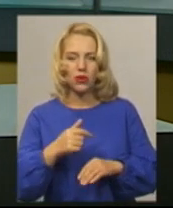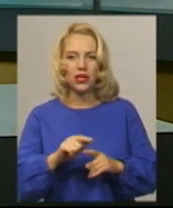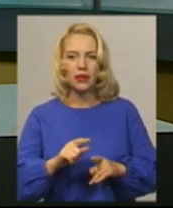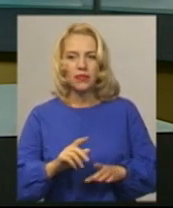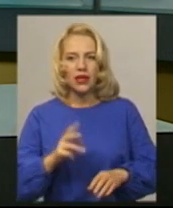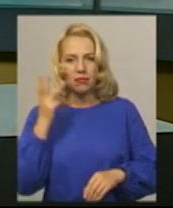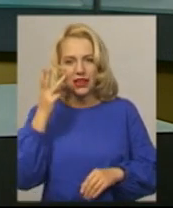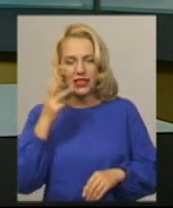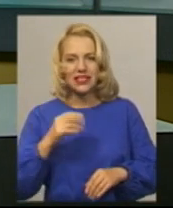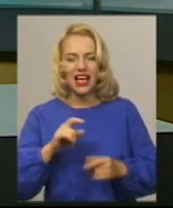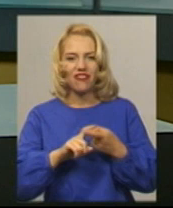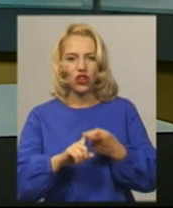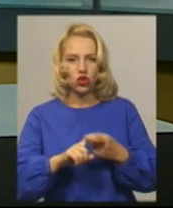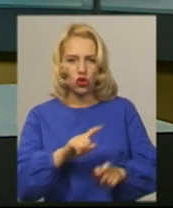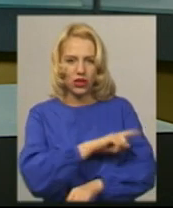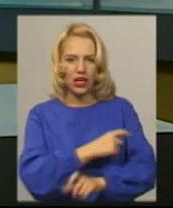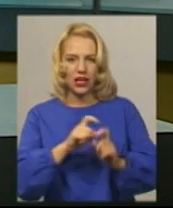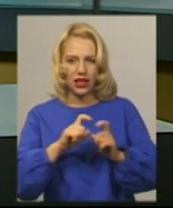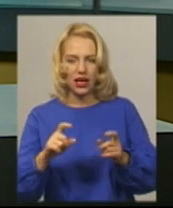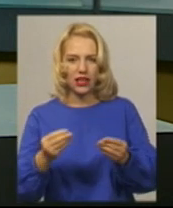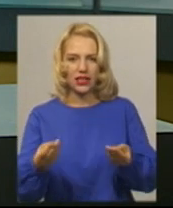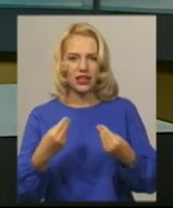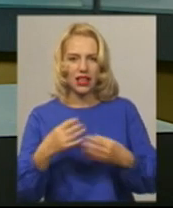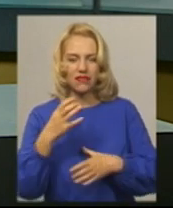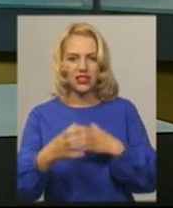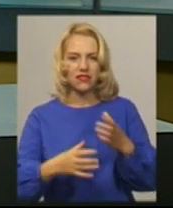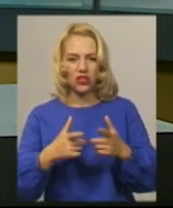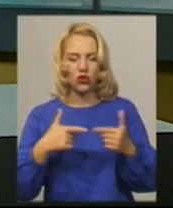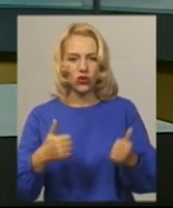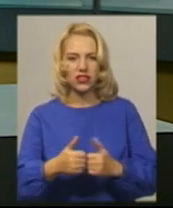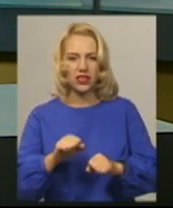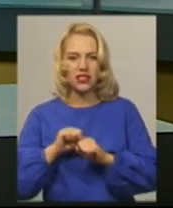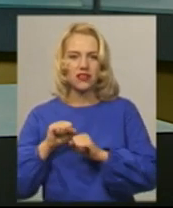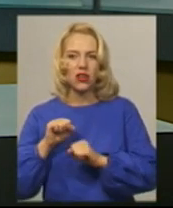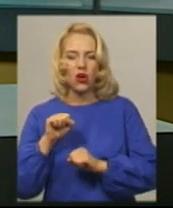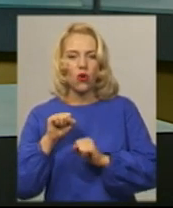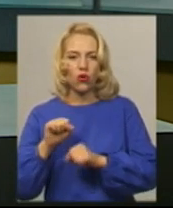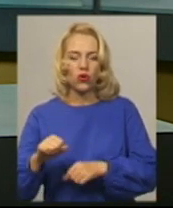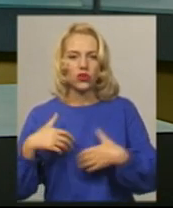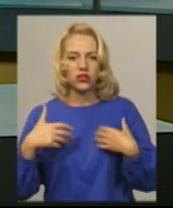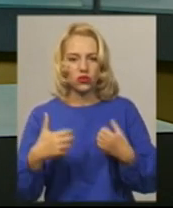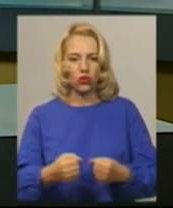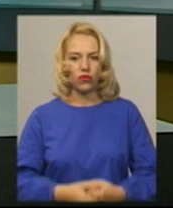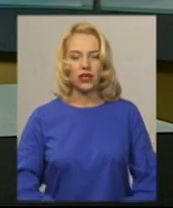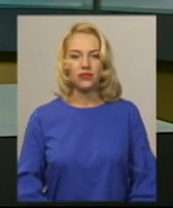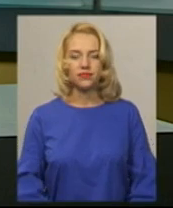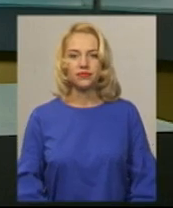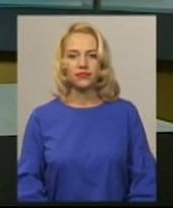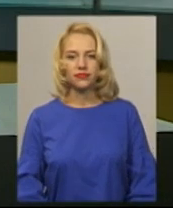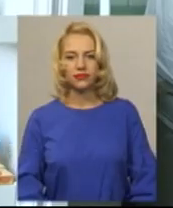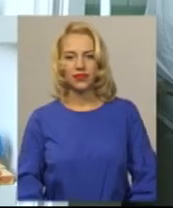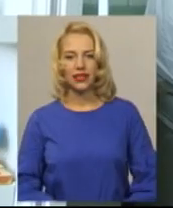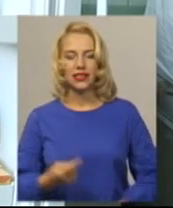Нінель Марцонь. За її словами, сироватку надала Всесвітня організація охорони здоров'я. Більше розповість Тетяна Ворожцова.